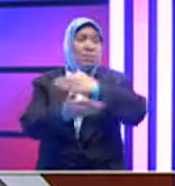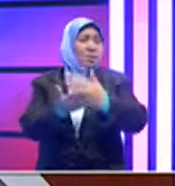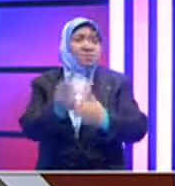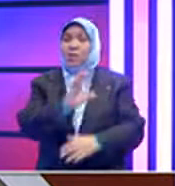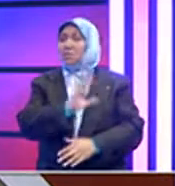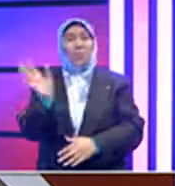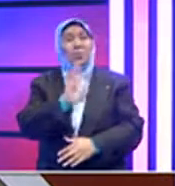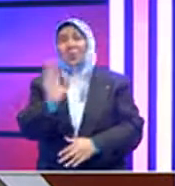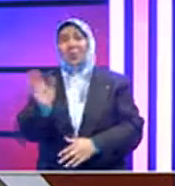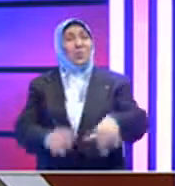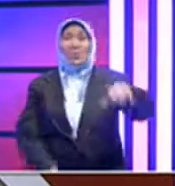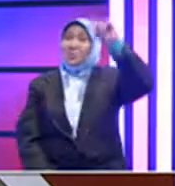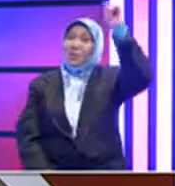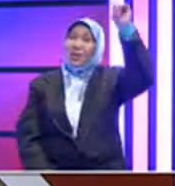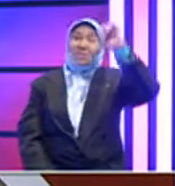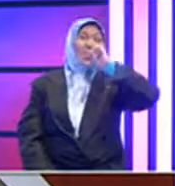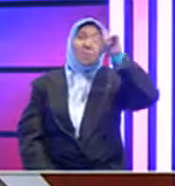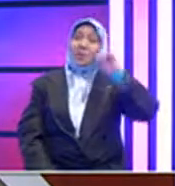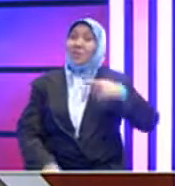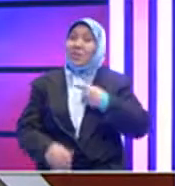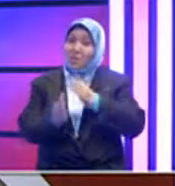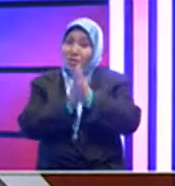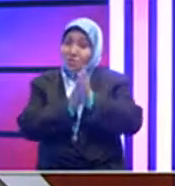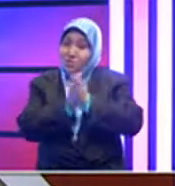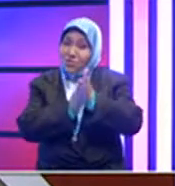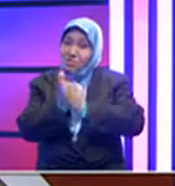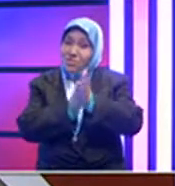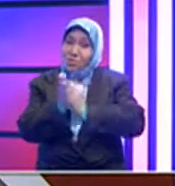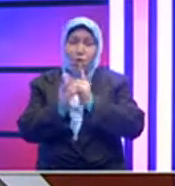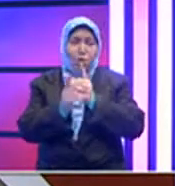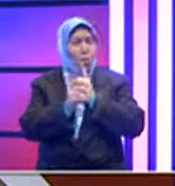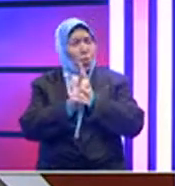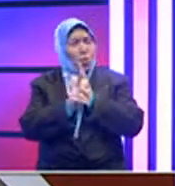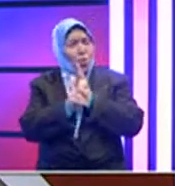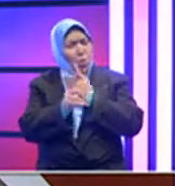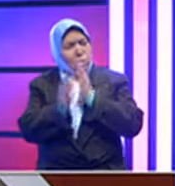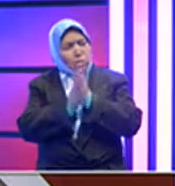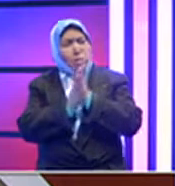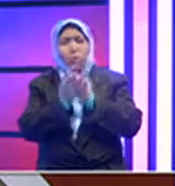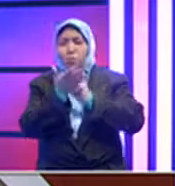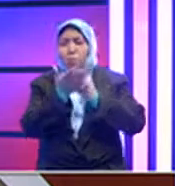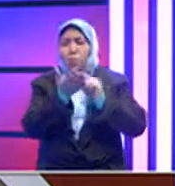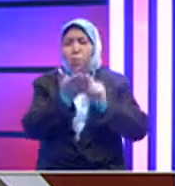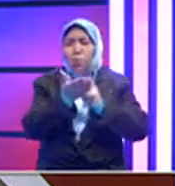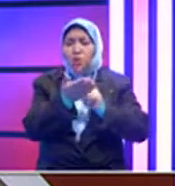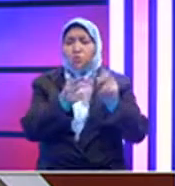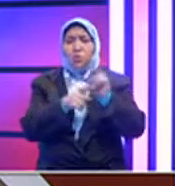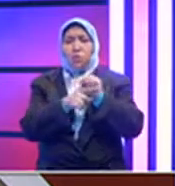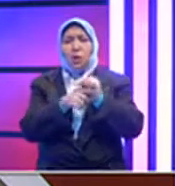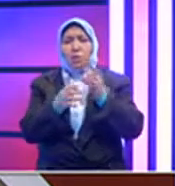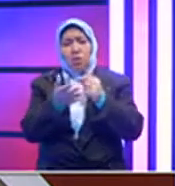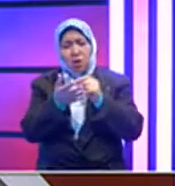Tuhan tak memerlukan betul jadi bila kita berusaha nonton bersungguh-sungguh yang mencatat nota ya walaupun kita